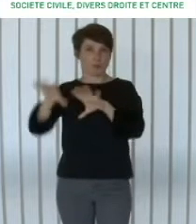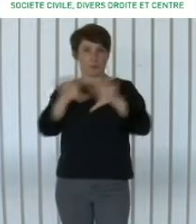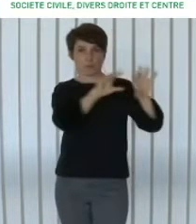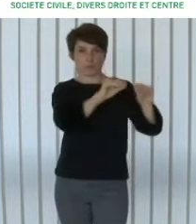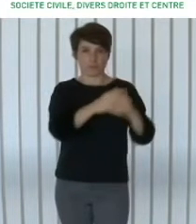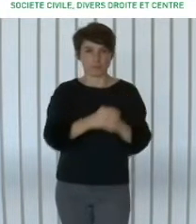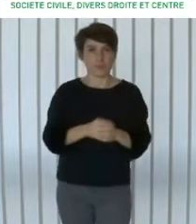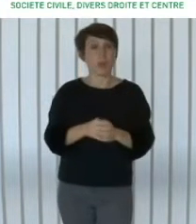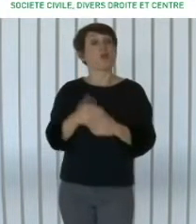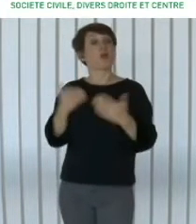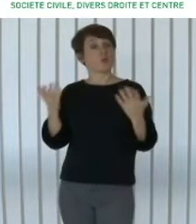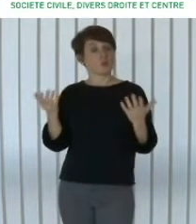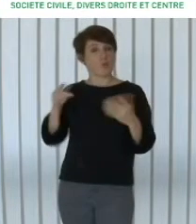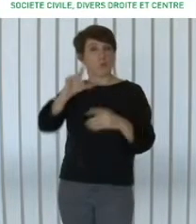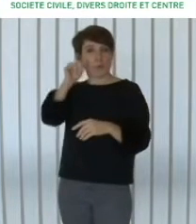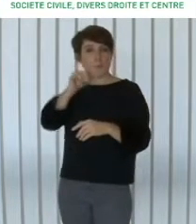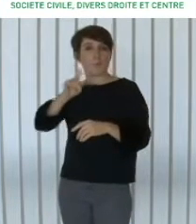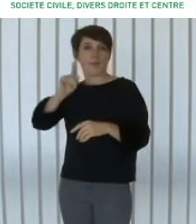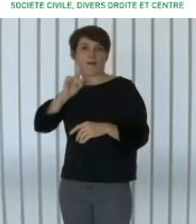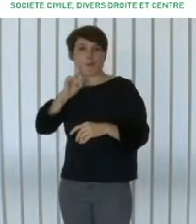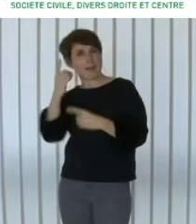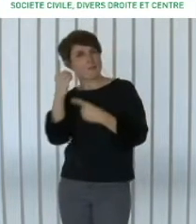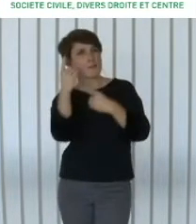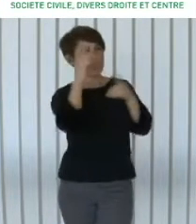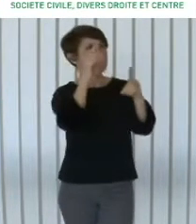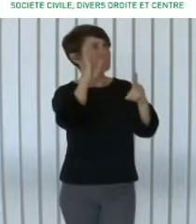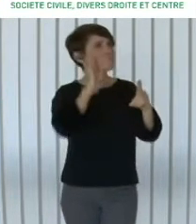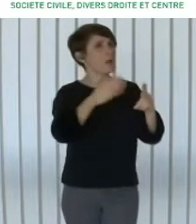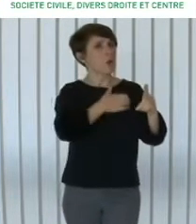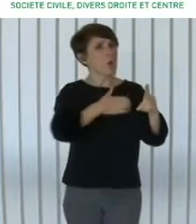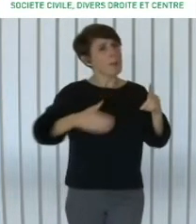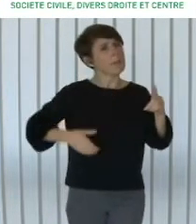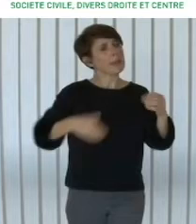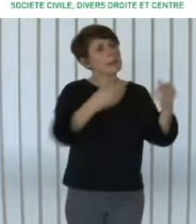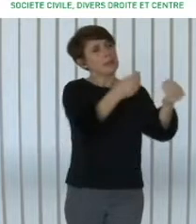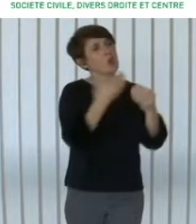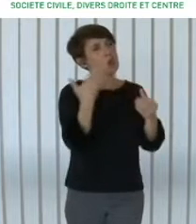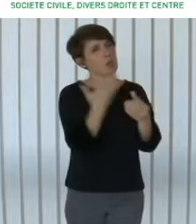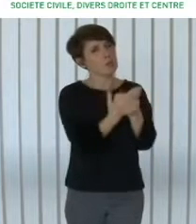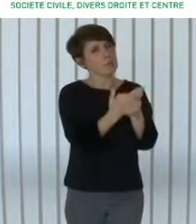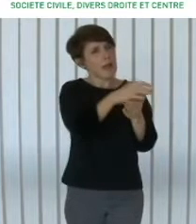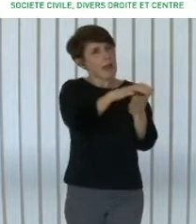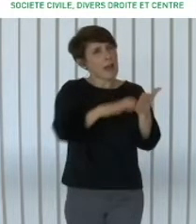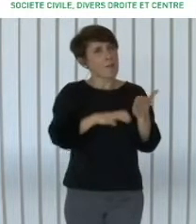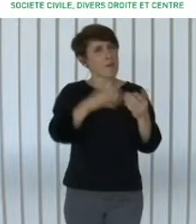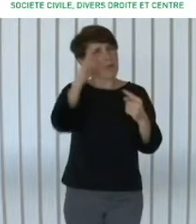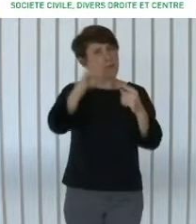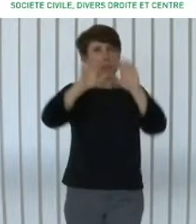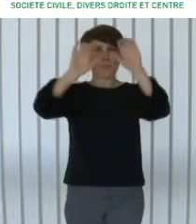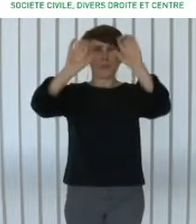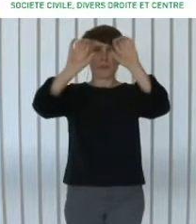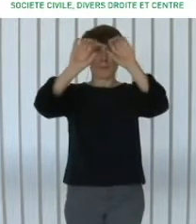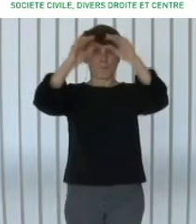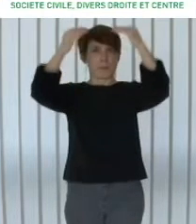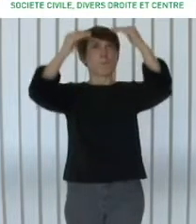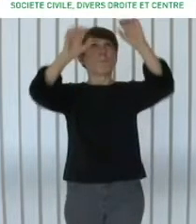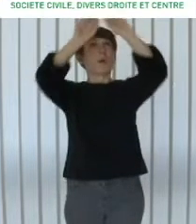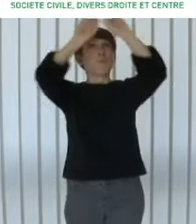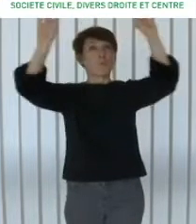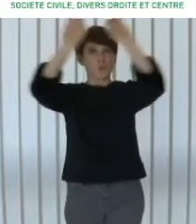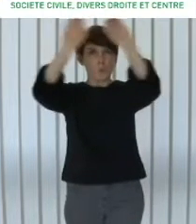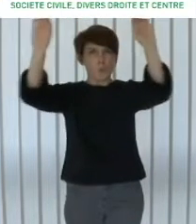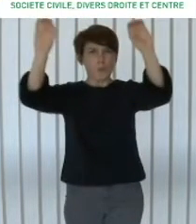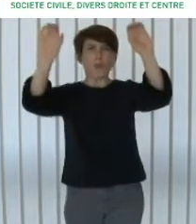la communication du rapport commandité par la mairie sur une poutre de la cantine et le rapport d'Actis sur les parties communes de